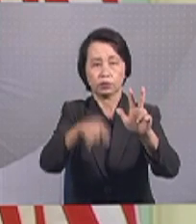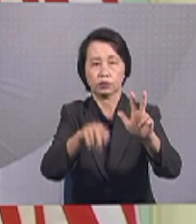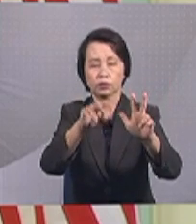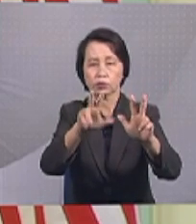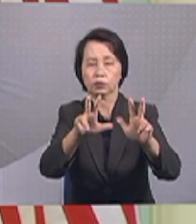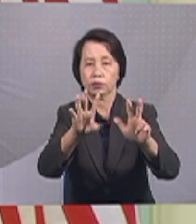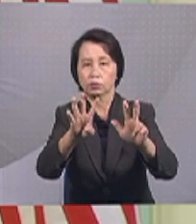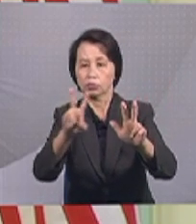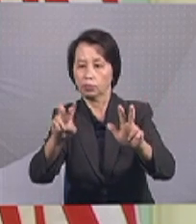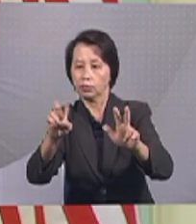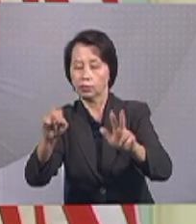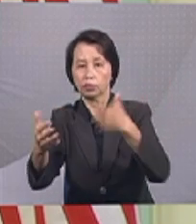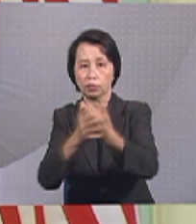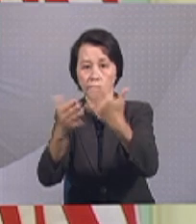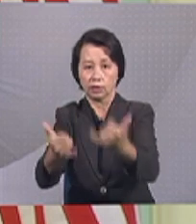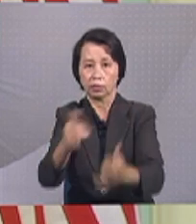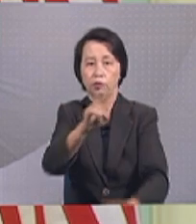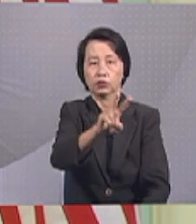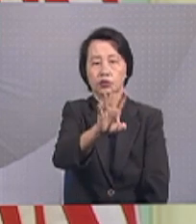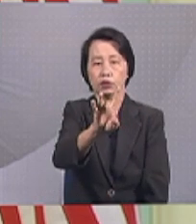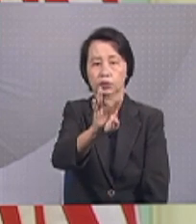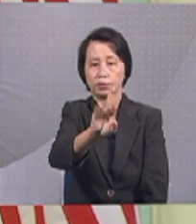sehingga hari ini seramai